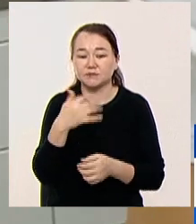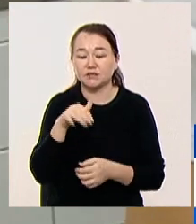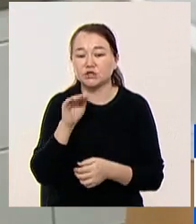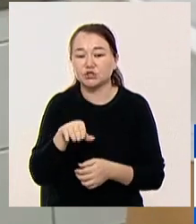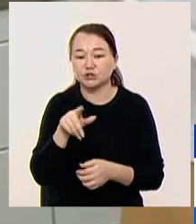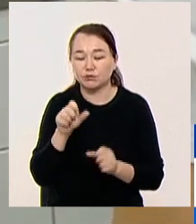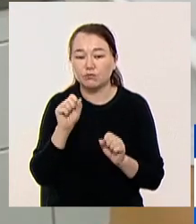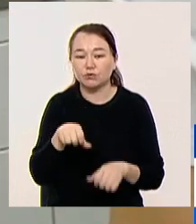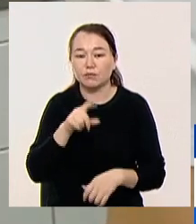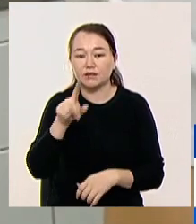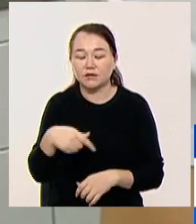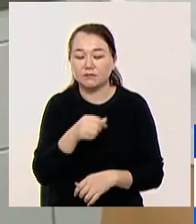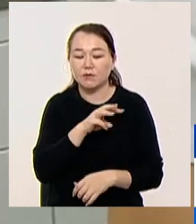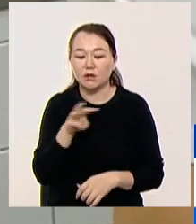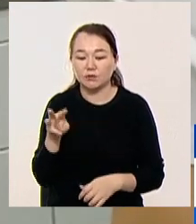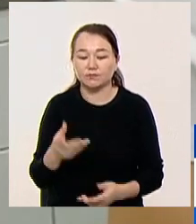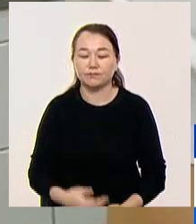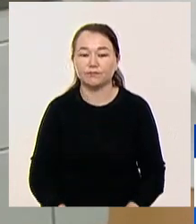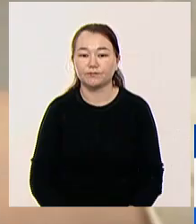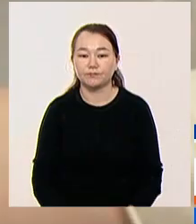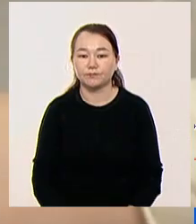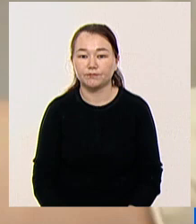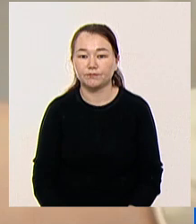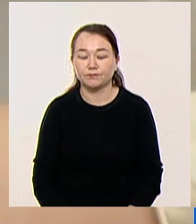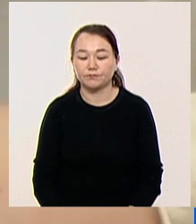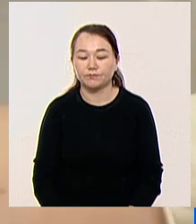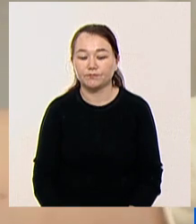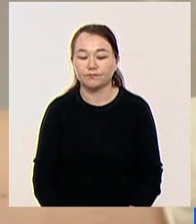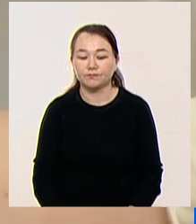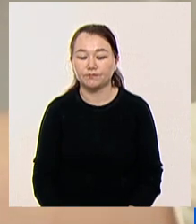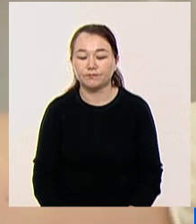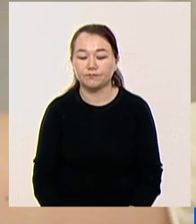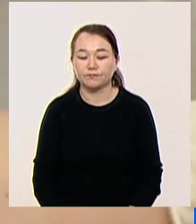тысяч тенге могут потребоваться миллионы. Анастасия Новикова, Абзал Турабеков, Информбюро Шымкент.